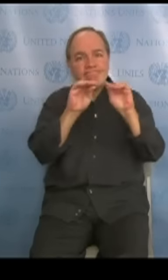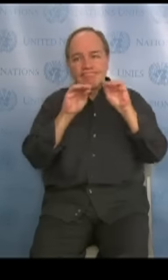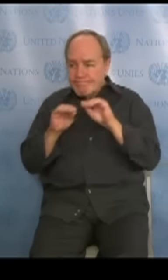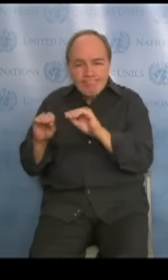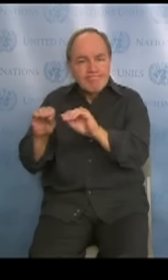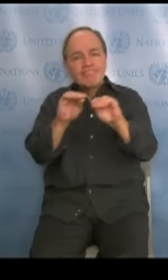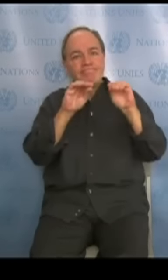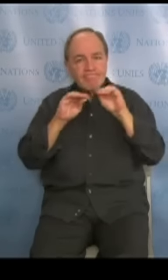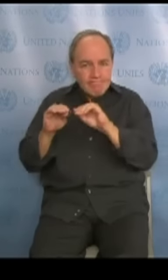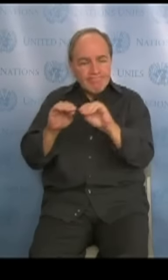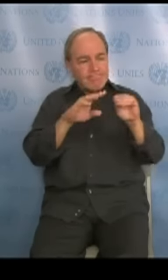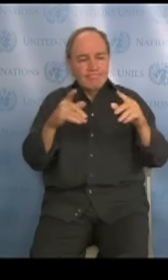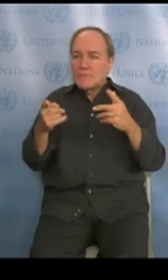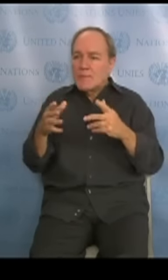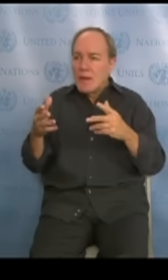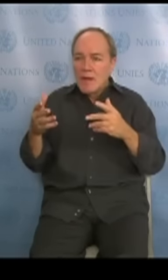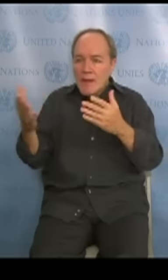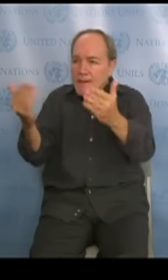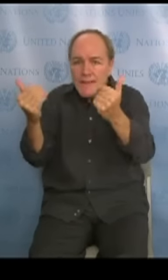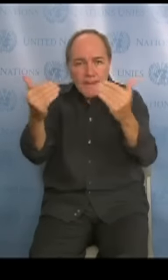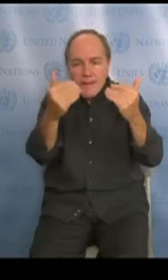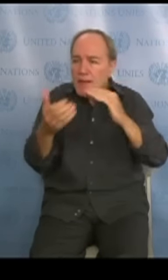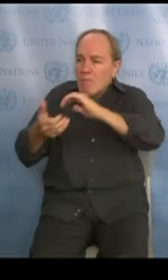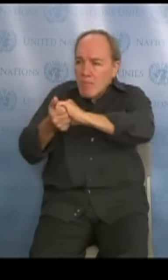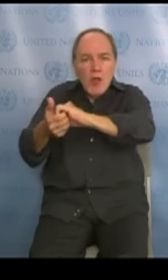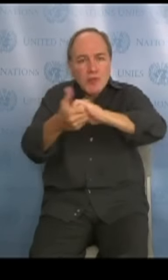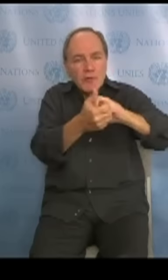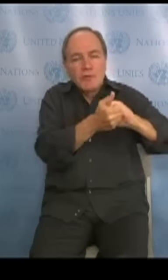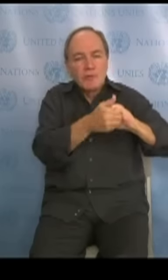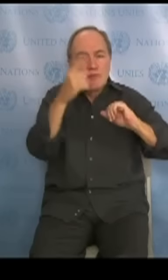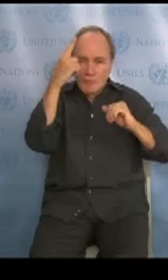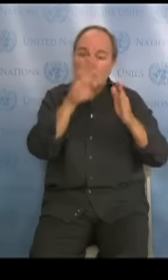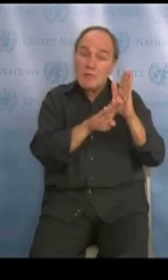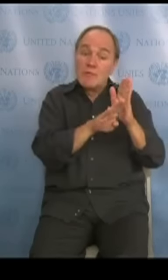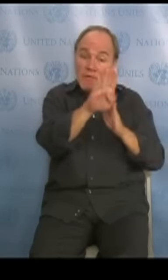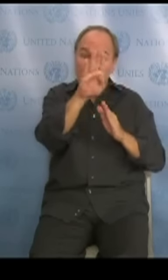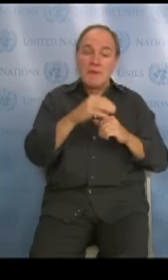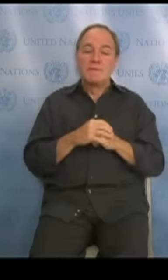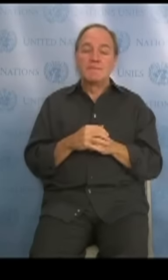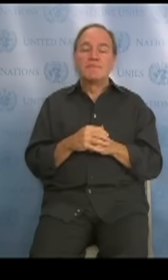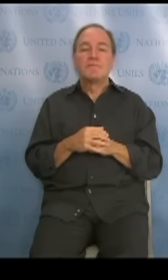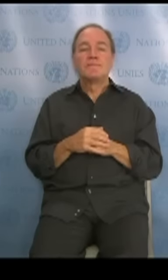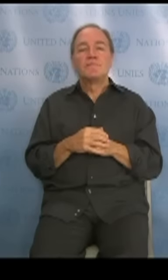Mesdames et messieurs, permettez-moi enfin de rappeler combien nos destins sont aujourd'hui liés.